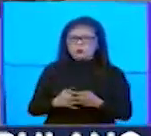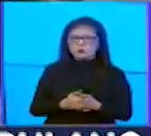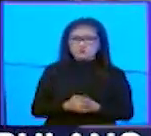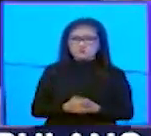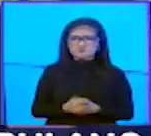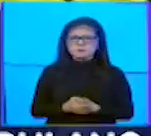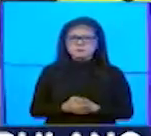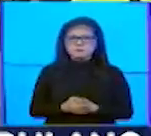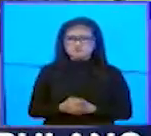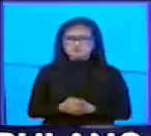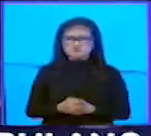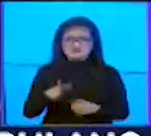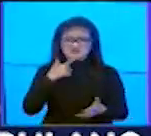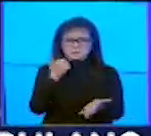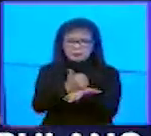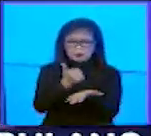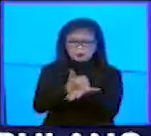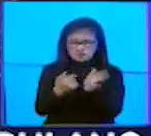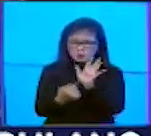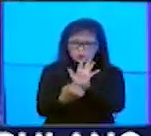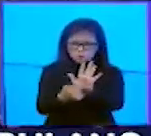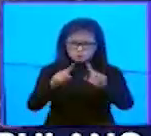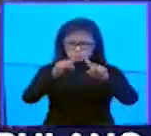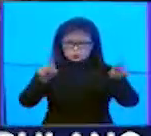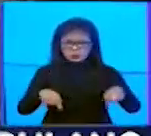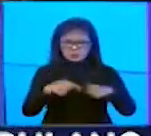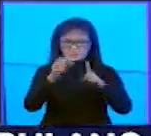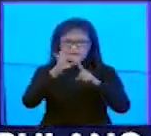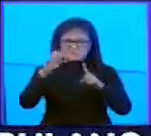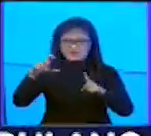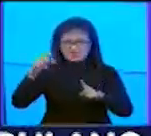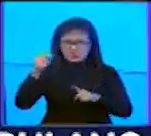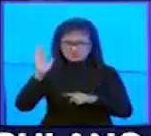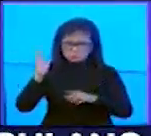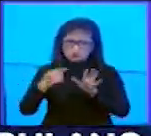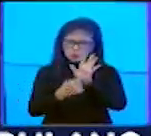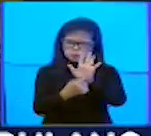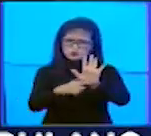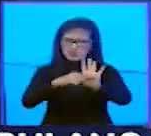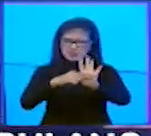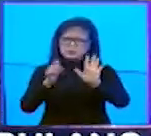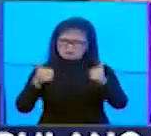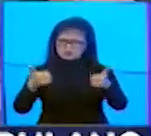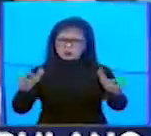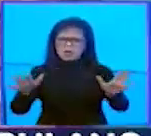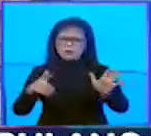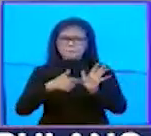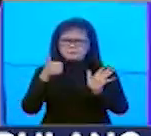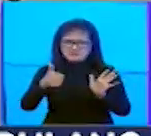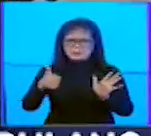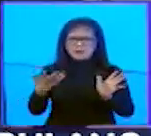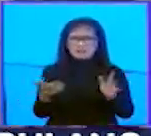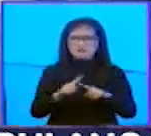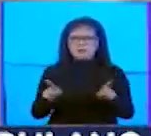memberikan surat PC ataupun surat kesehatan lainnya yang memang masih berlaku satu hingga dua kali atau